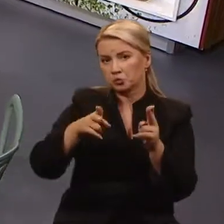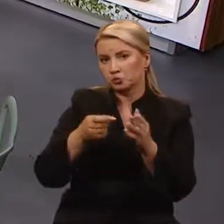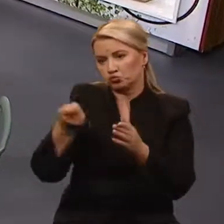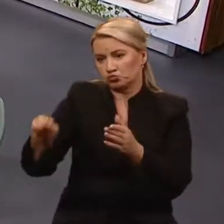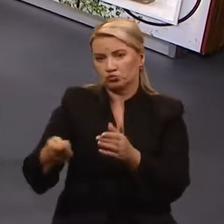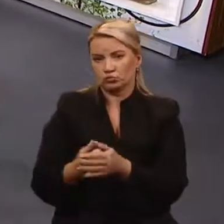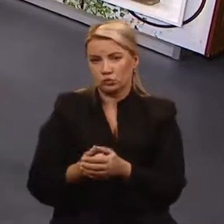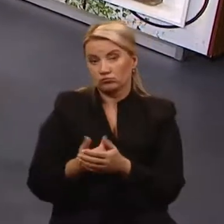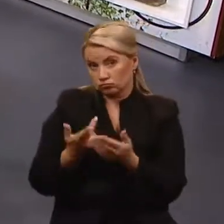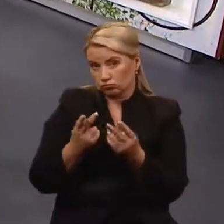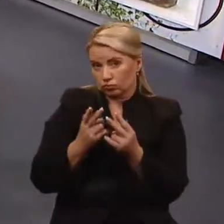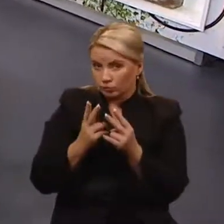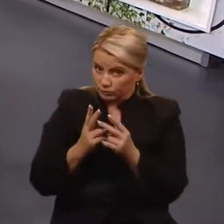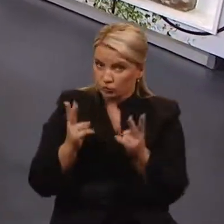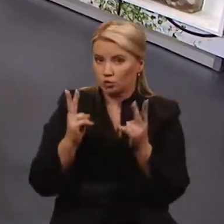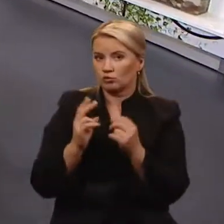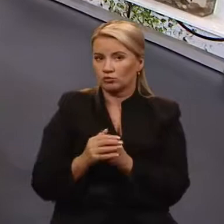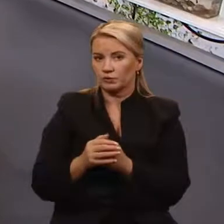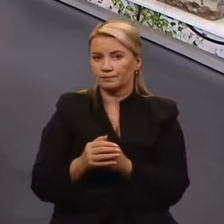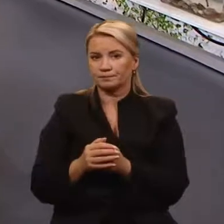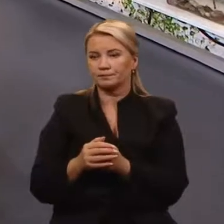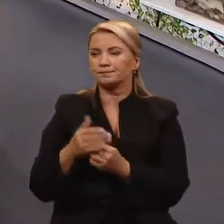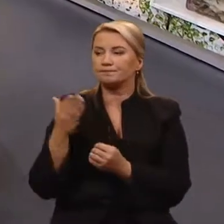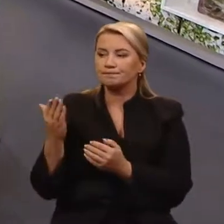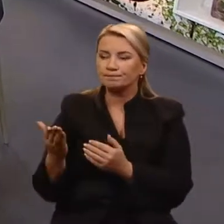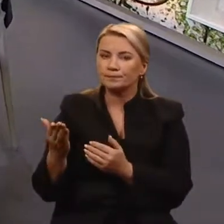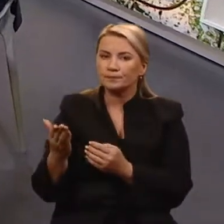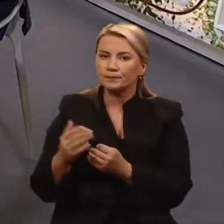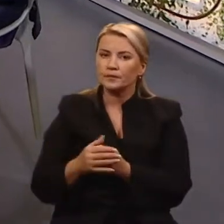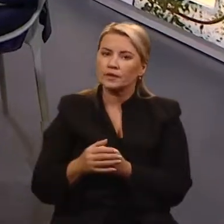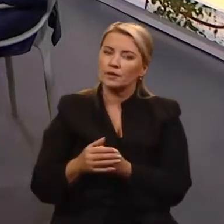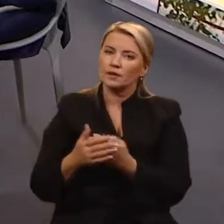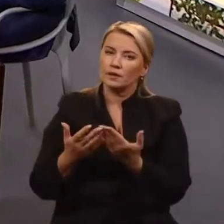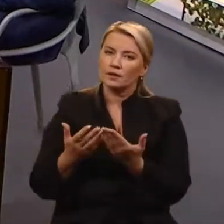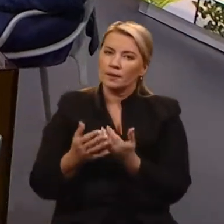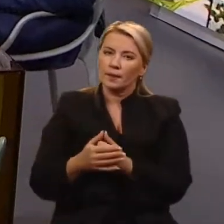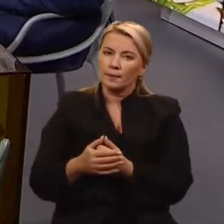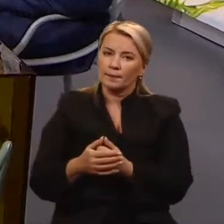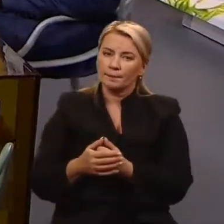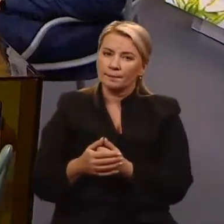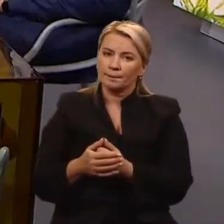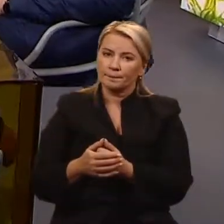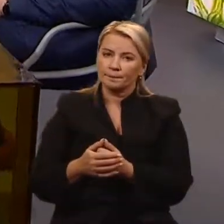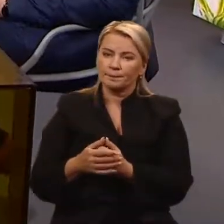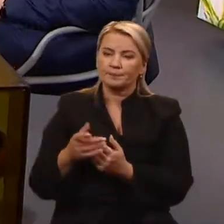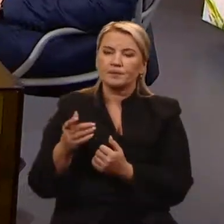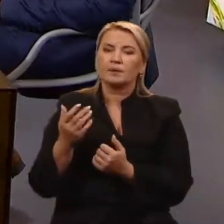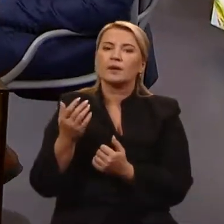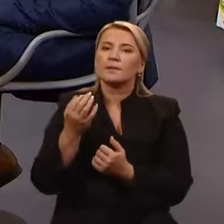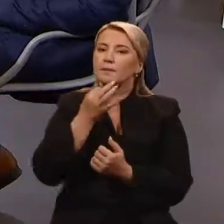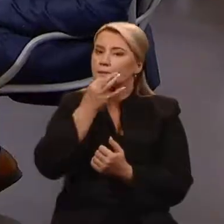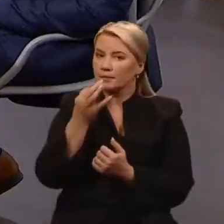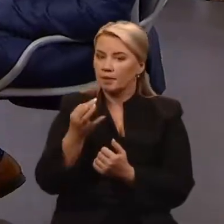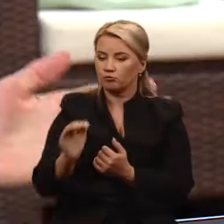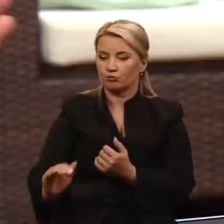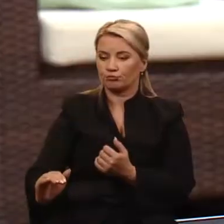vlastně cesta, jak se informovat. Pokud byste řekl, jak dobře zajistit dítě na studia, a teď už se možná